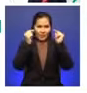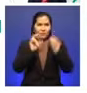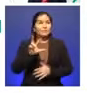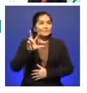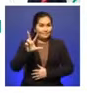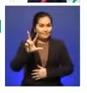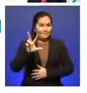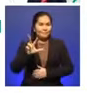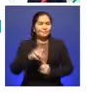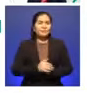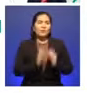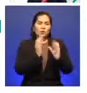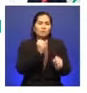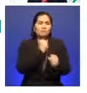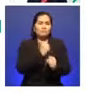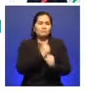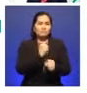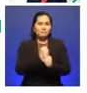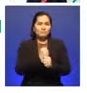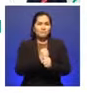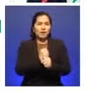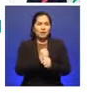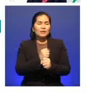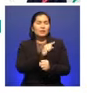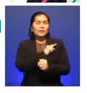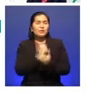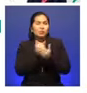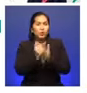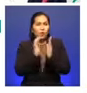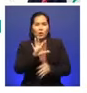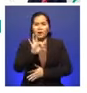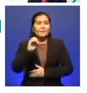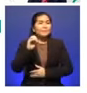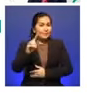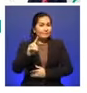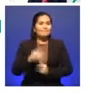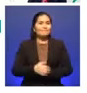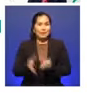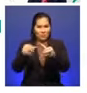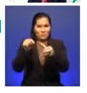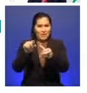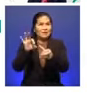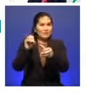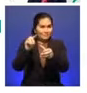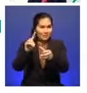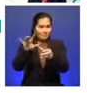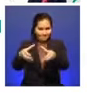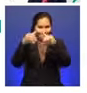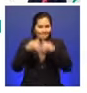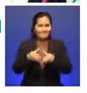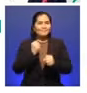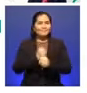คนและมีเจ้าพนักงานผู้ช่วยเหลือเจ้าพนักงานอยู่91คนเราจึงเลือกกลุ่มนี้ละค่ะขึ้นมาทำง